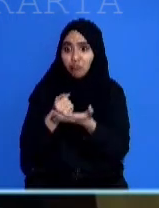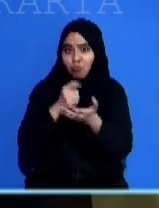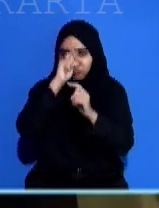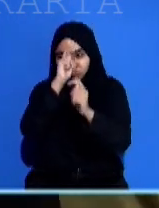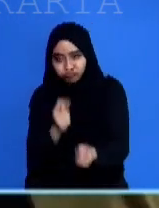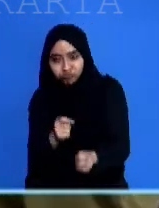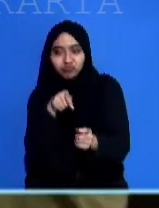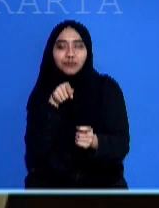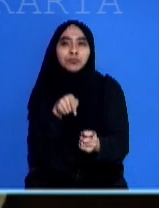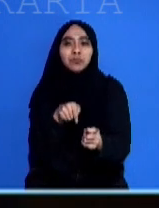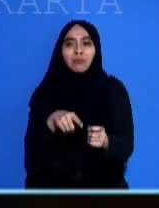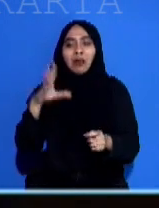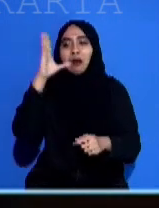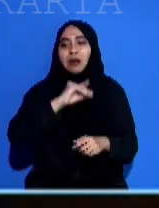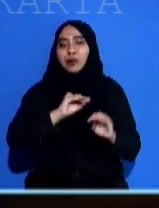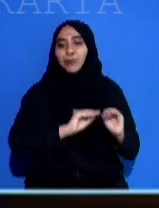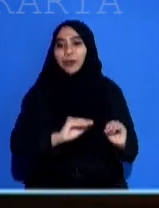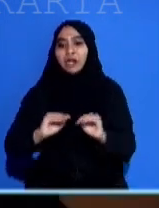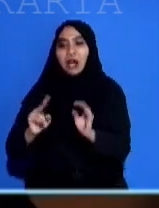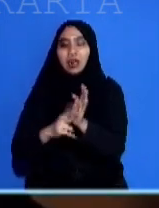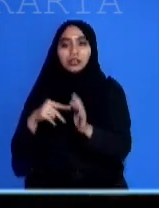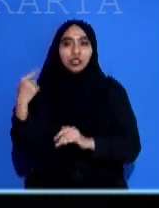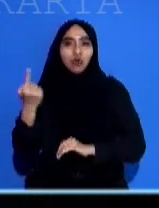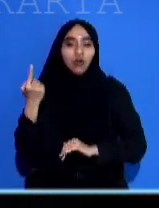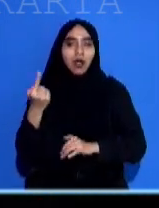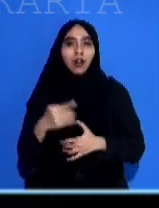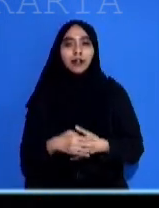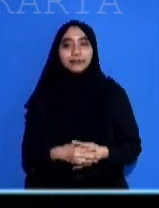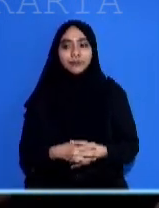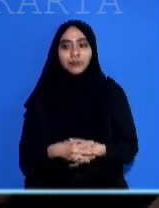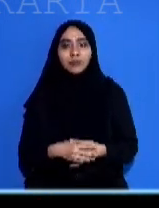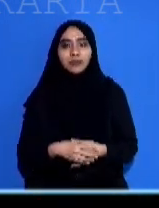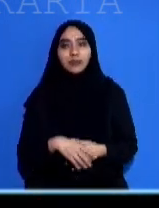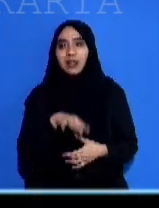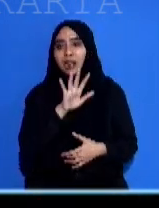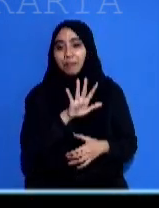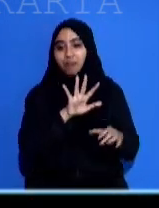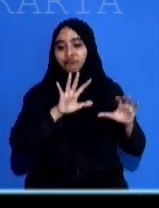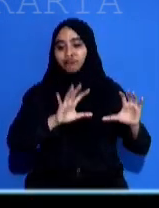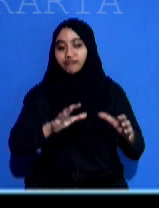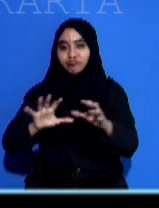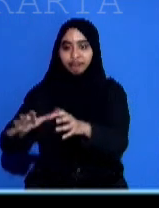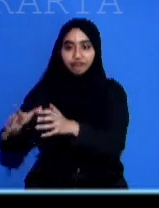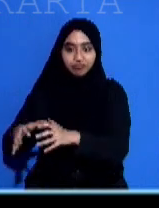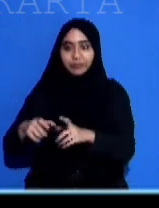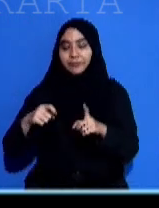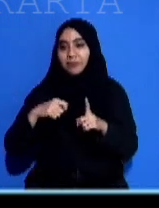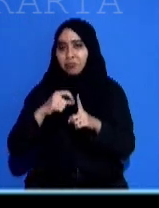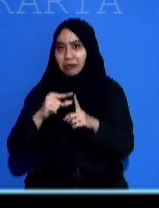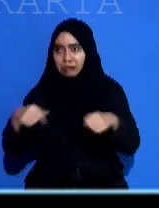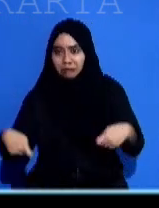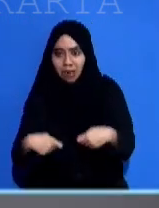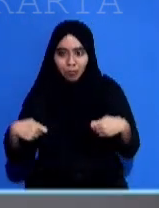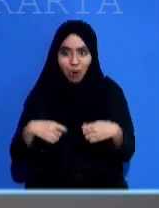rangka menyambut hari pendidikan nasional terbagi terbagi menjadi l jenis kategori yaitu LKP tata boga tata